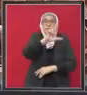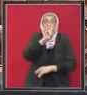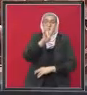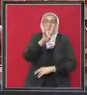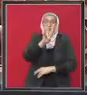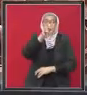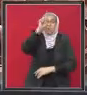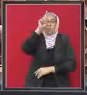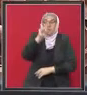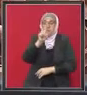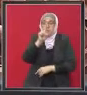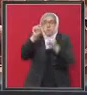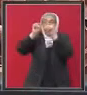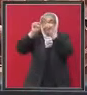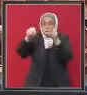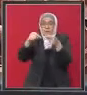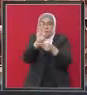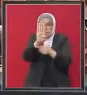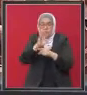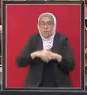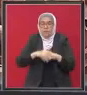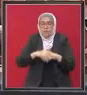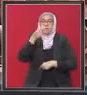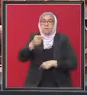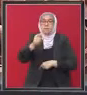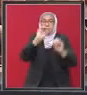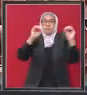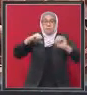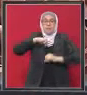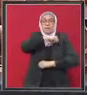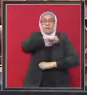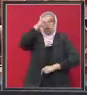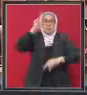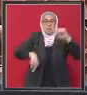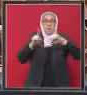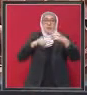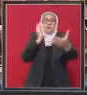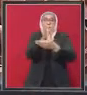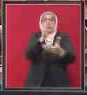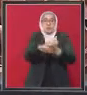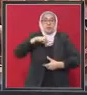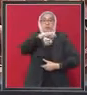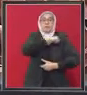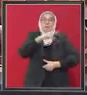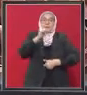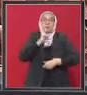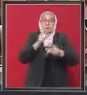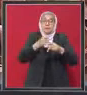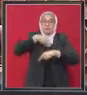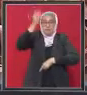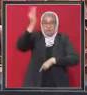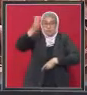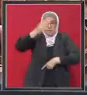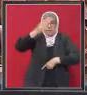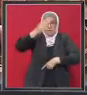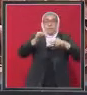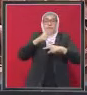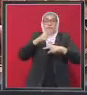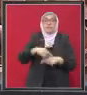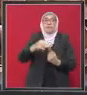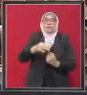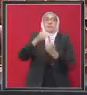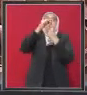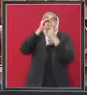37.1B mengatakan seseorang ahli tidak boleh mengganggu ahli yang sedang bercakap kecuali B jika hendak